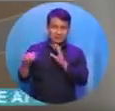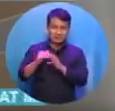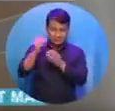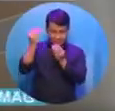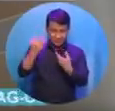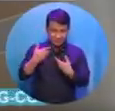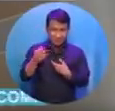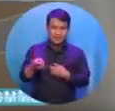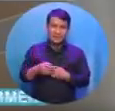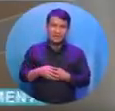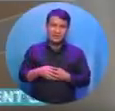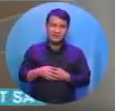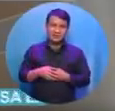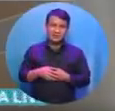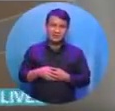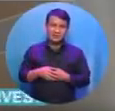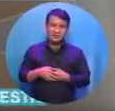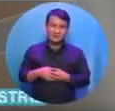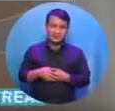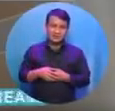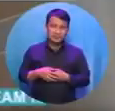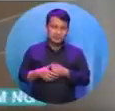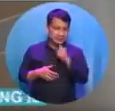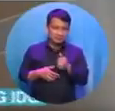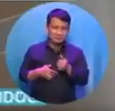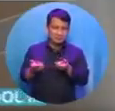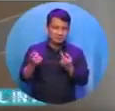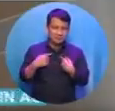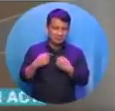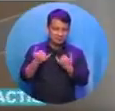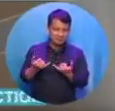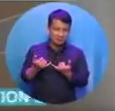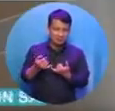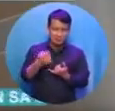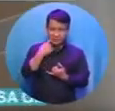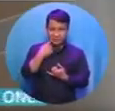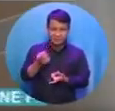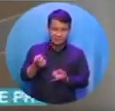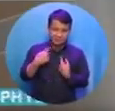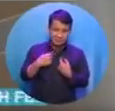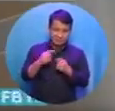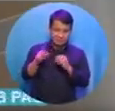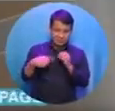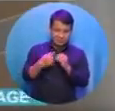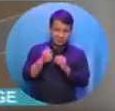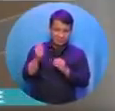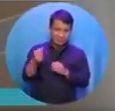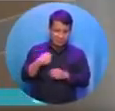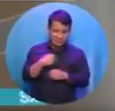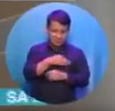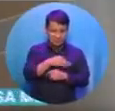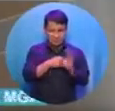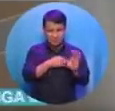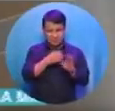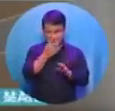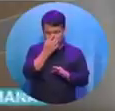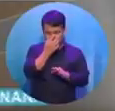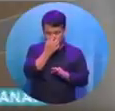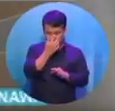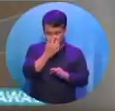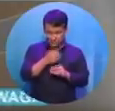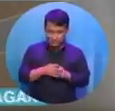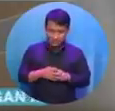inyo, sir? Kaalaman? Actually, sir, hindi pa po. Nalaman ko lang kani-kanina lang sa staff niyo po kanina.